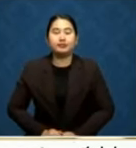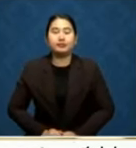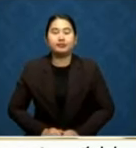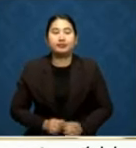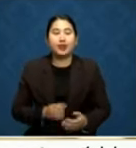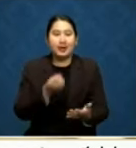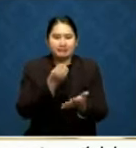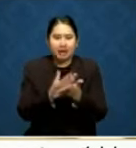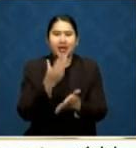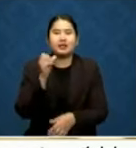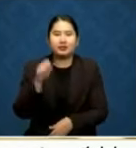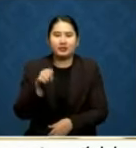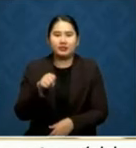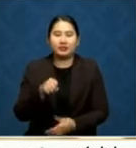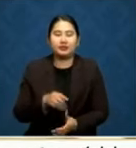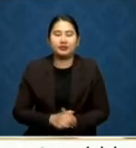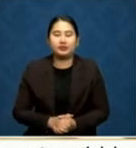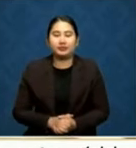มันแพงจ ๆ ครับ